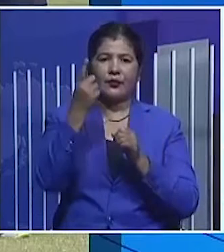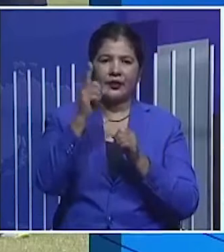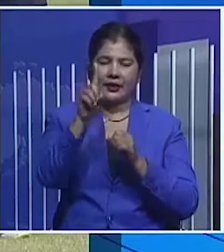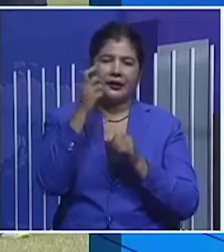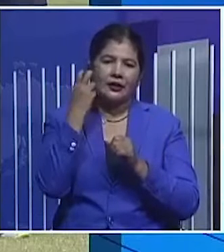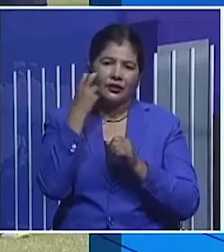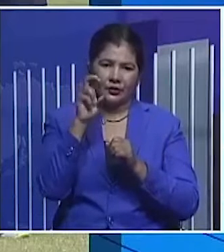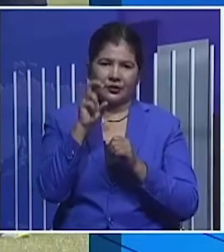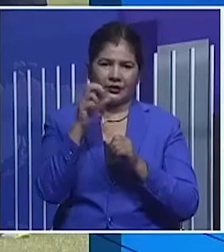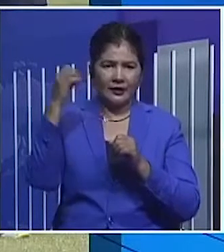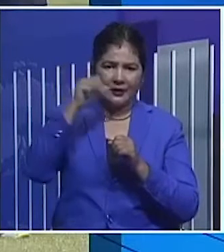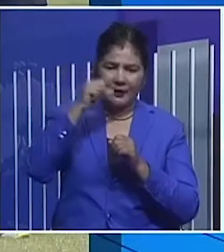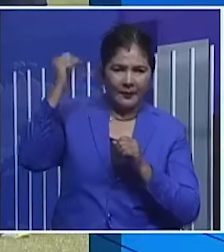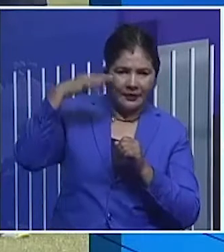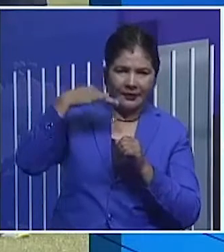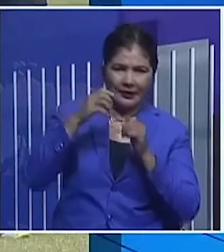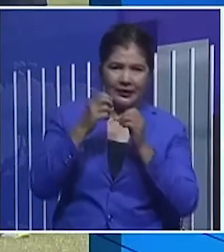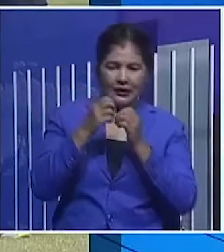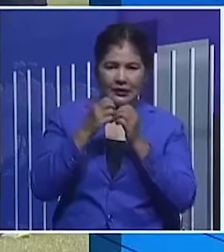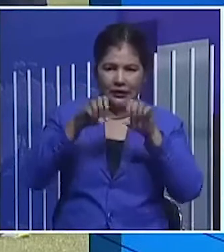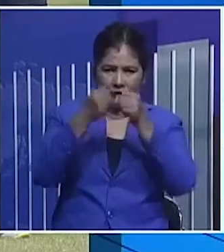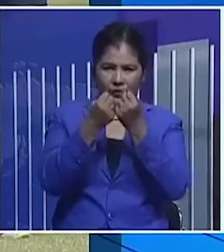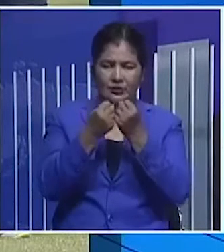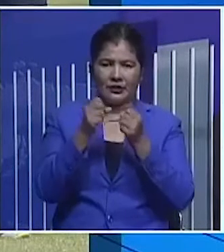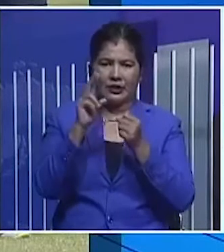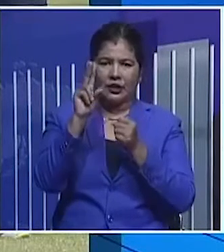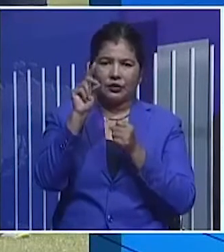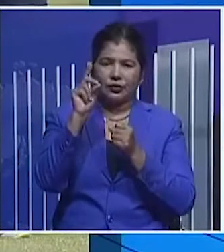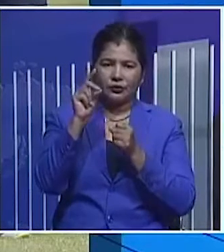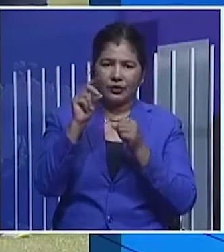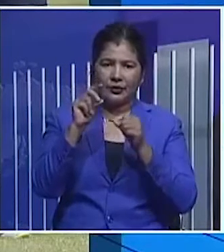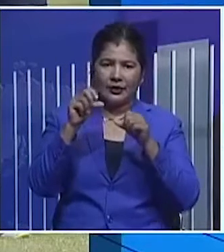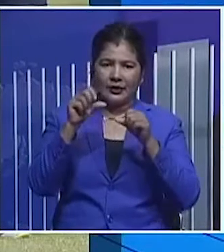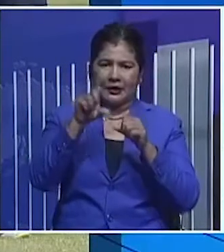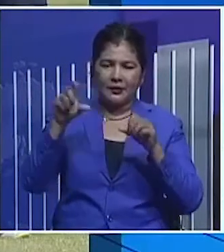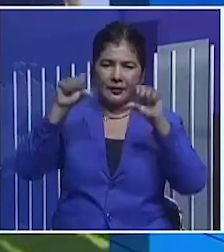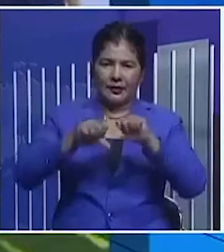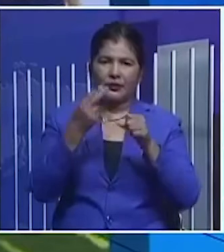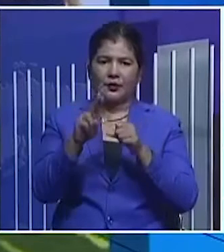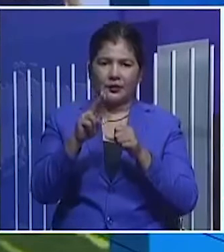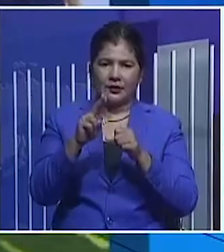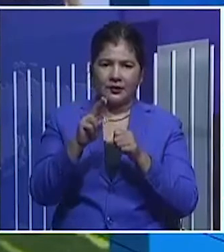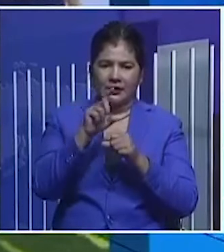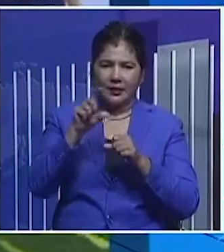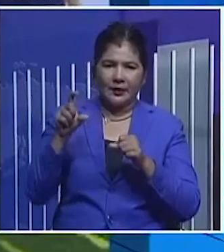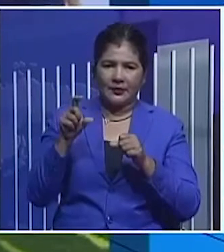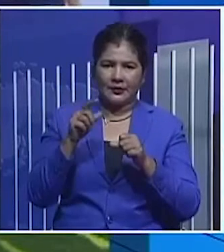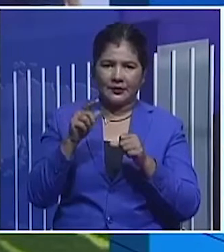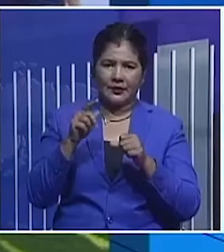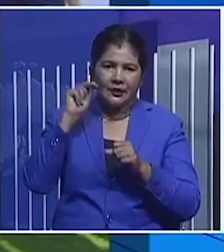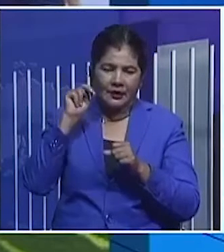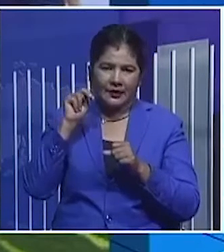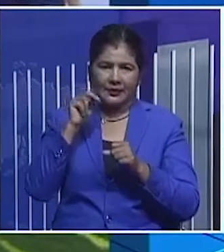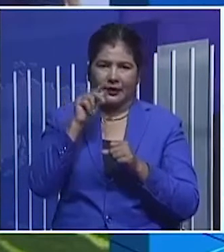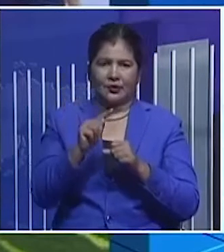खेल वर्षाका कारण रद्द हुँदा दोस्रो खेलमा नेपाल पराजित भएको थियो। स्कटल्याण्ड नामिबिया र नेपाल बीचको त्रिकोणात्मक